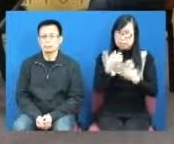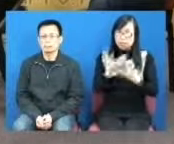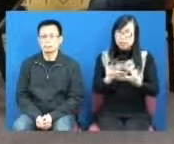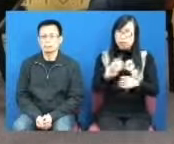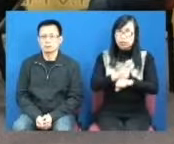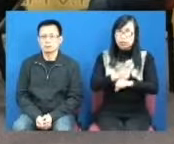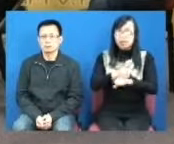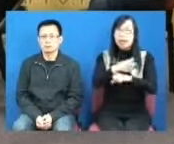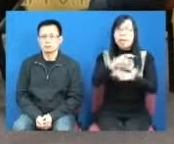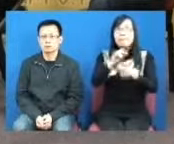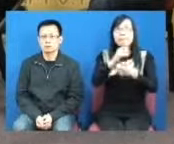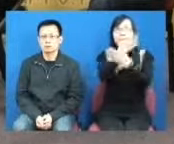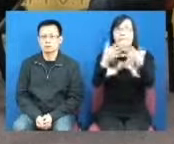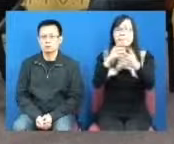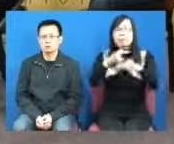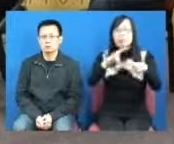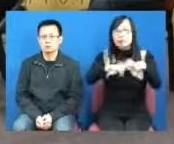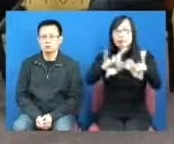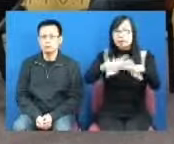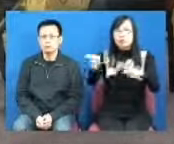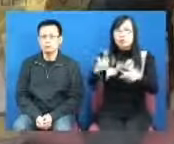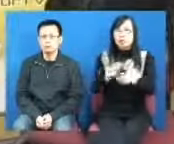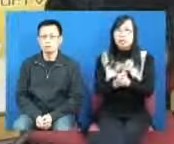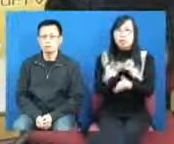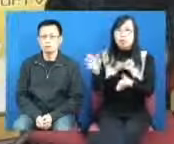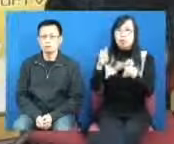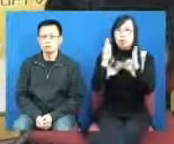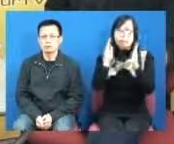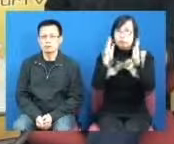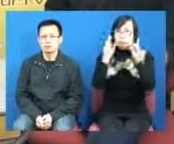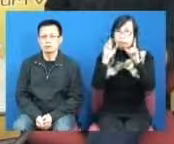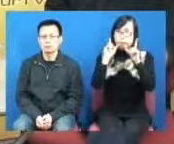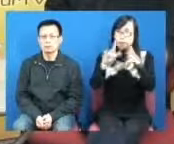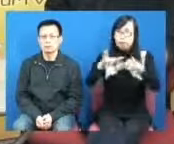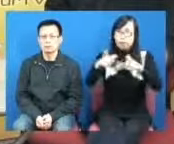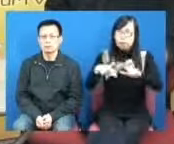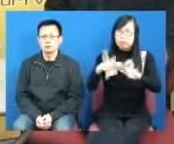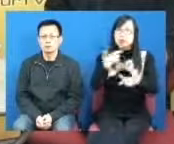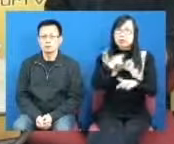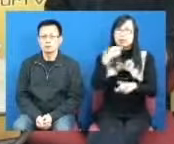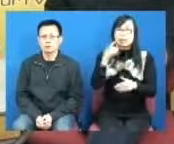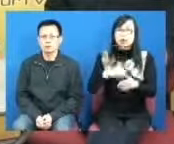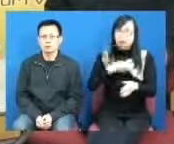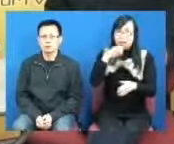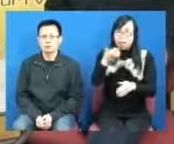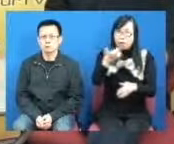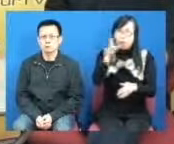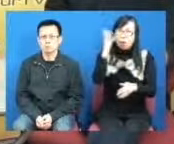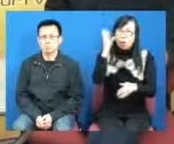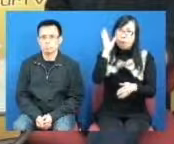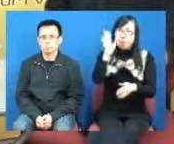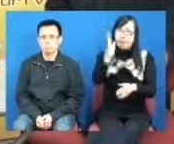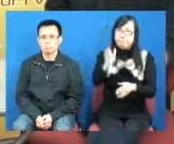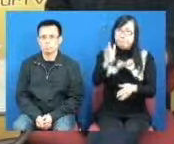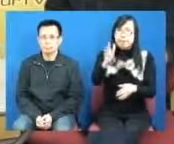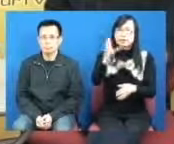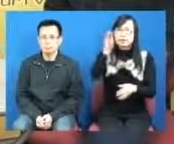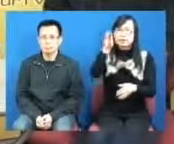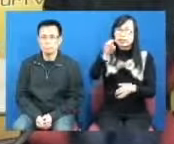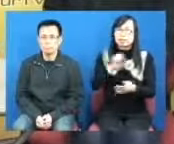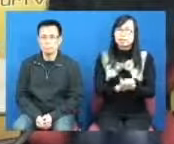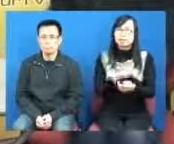跟網民介紹一下究竟你的方案是怎樣為何要拿500億以及是哪個公款